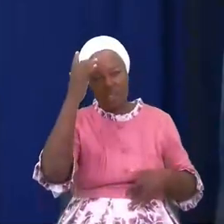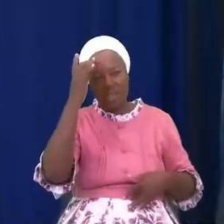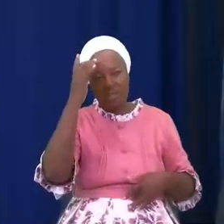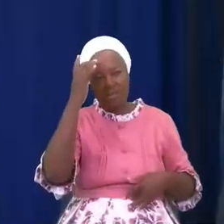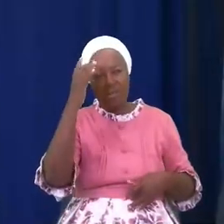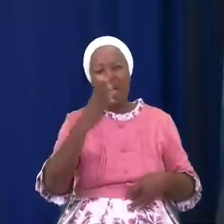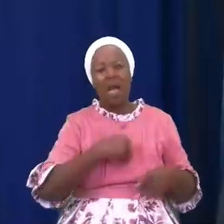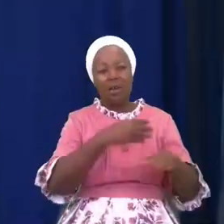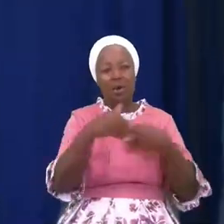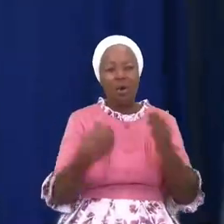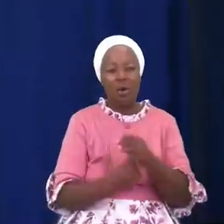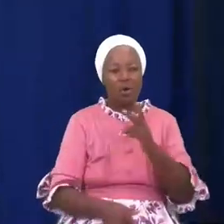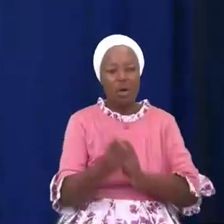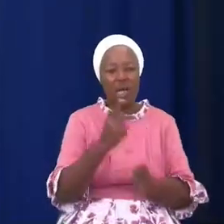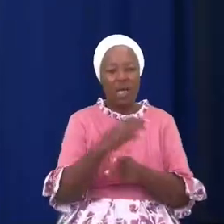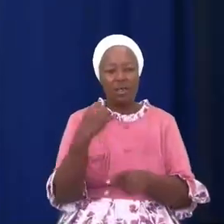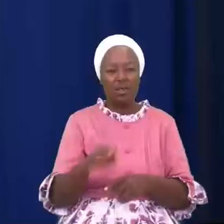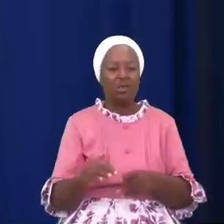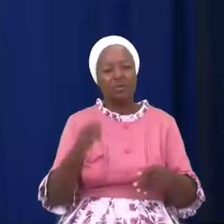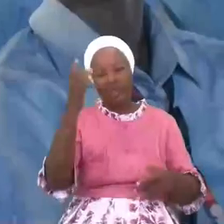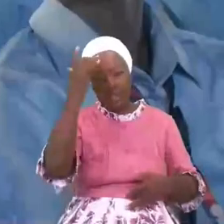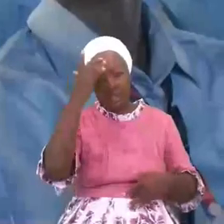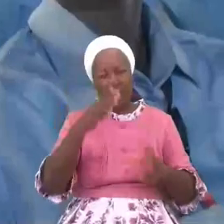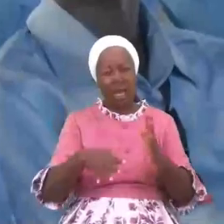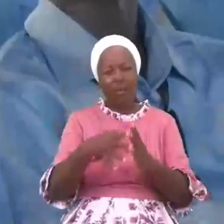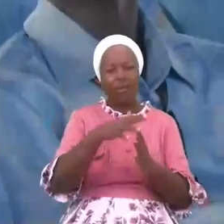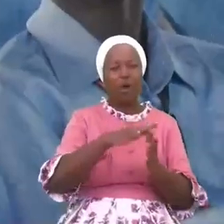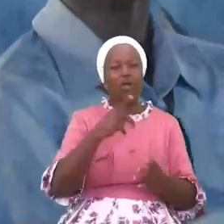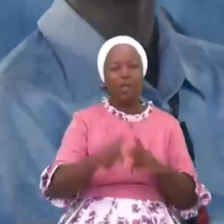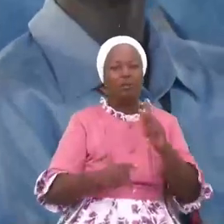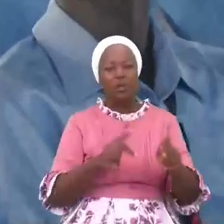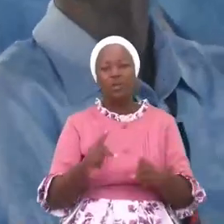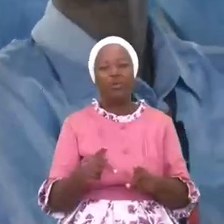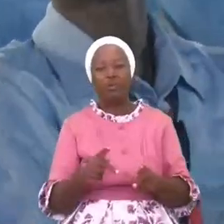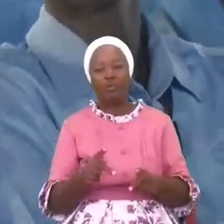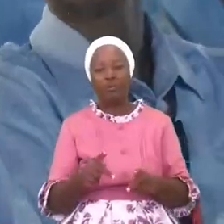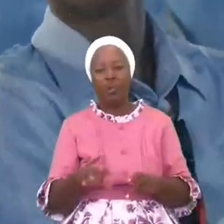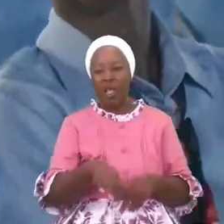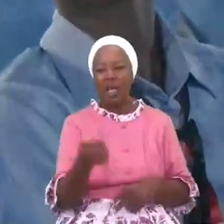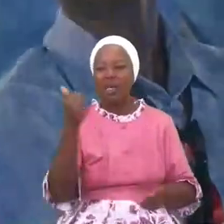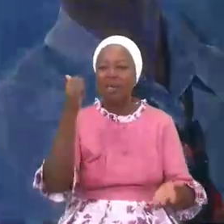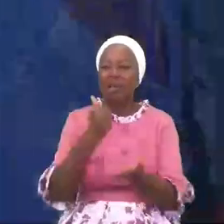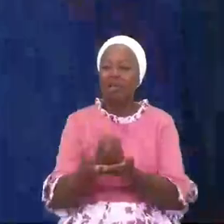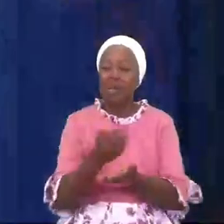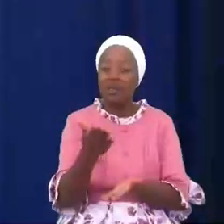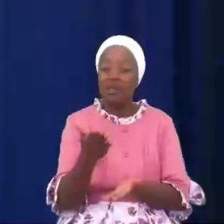infirmité, toute maladie et toute infirmité parmi le peuple. Est-ce qu'il y en a même là-bas?